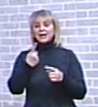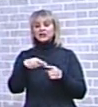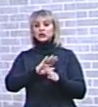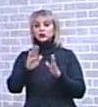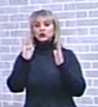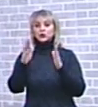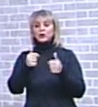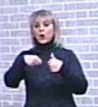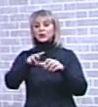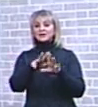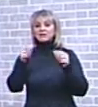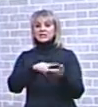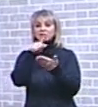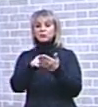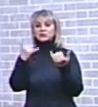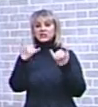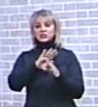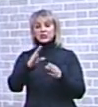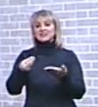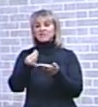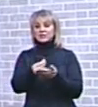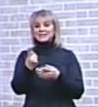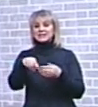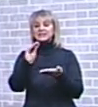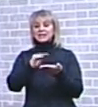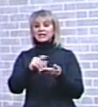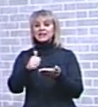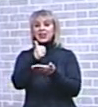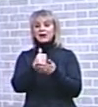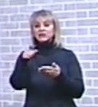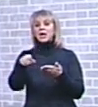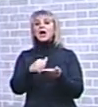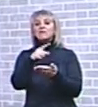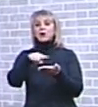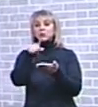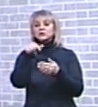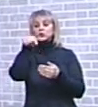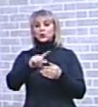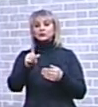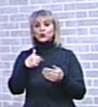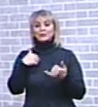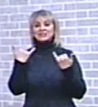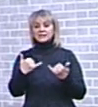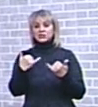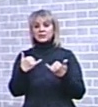только органы власти. Вопрос сейчас даже не финансирование стоит, самое главное. А вопрос стоит в том, что мы